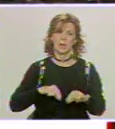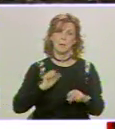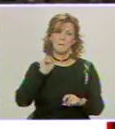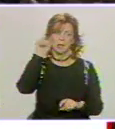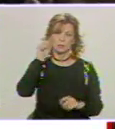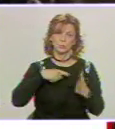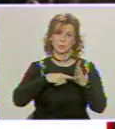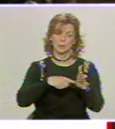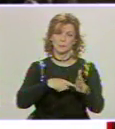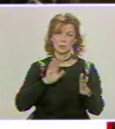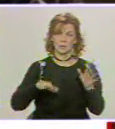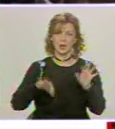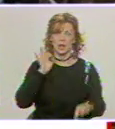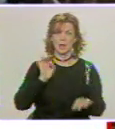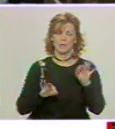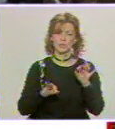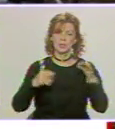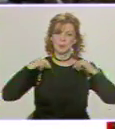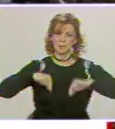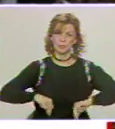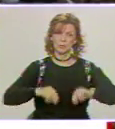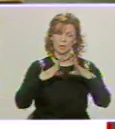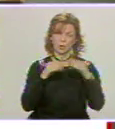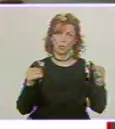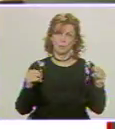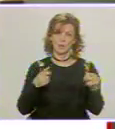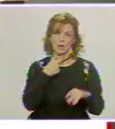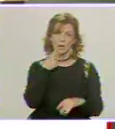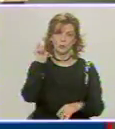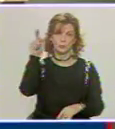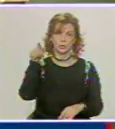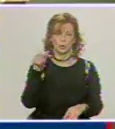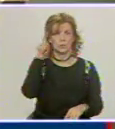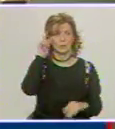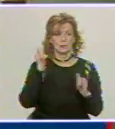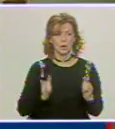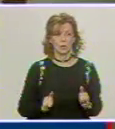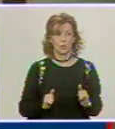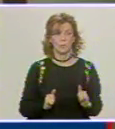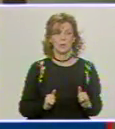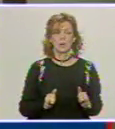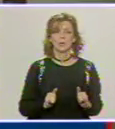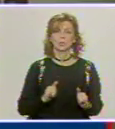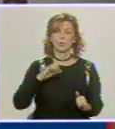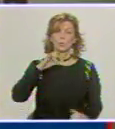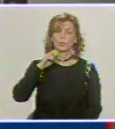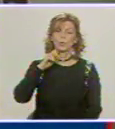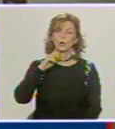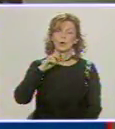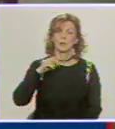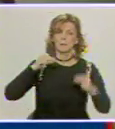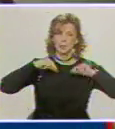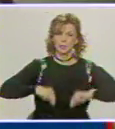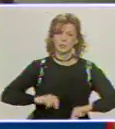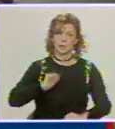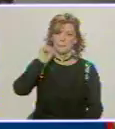să-i reprezinte la scrutinul prezidențial de anul viitor. Cred că la ora asta, domnul Călin Popescu-Tăriceanu, președintele